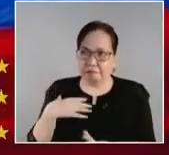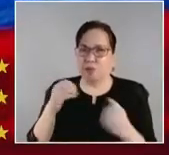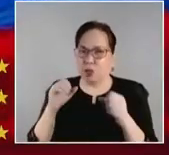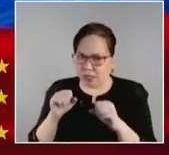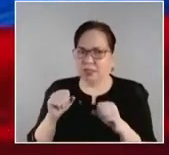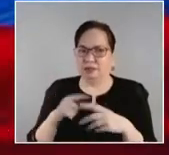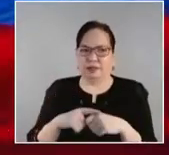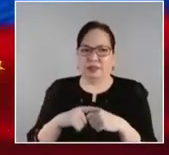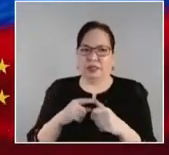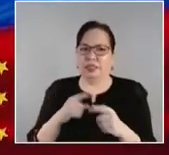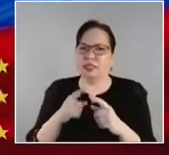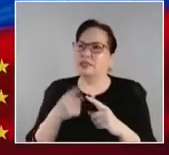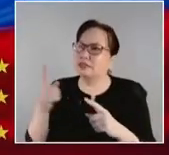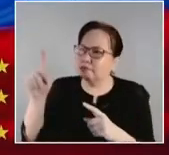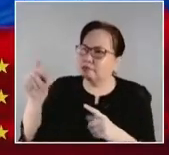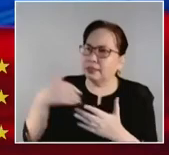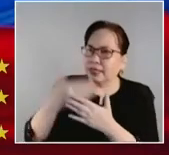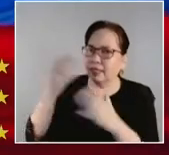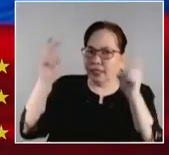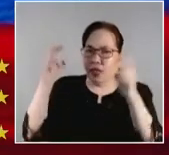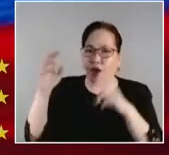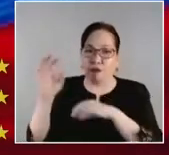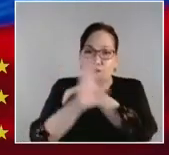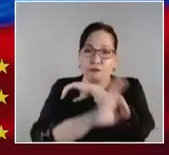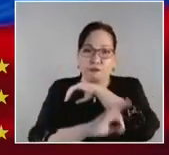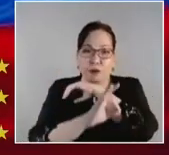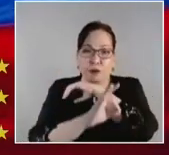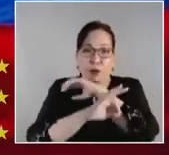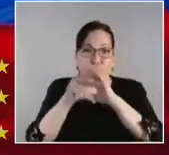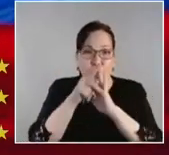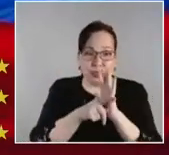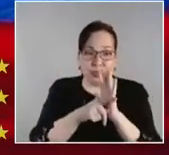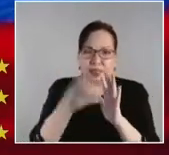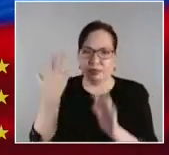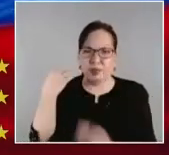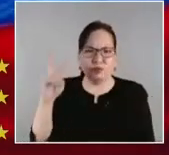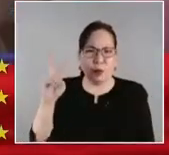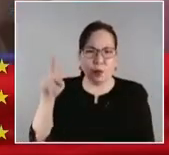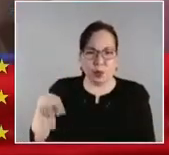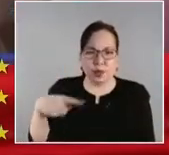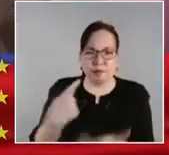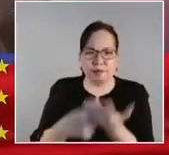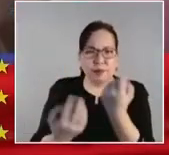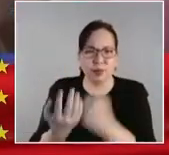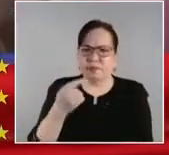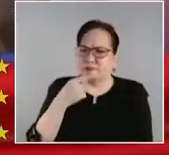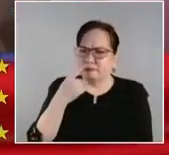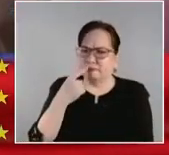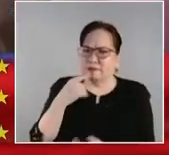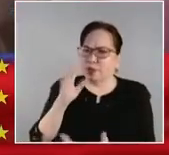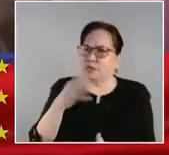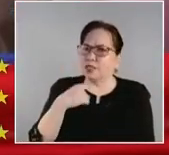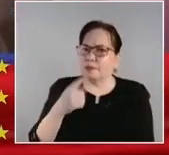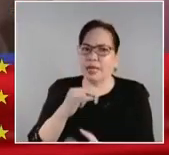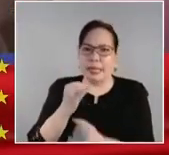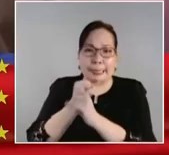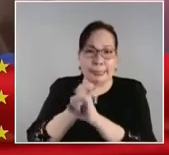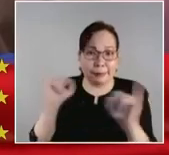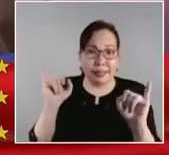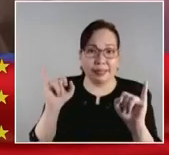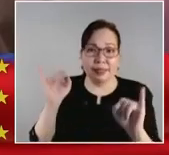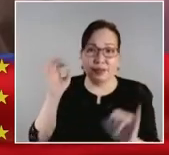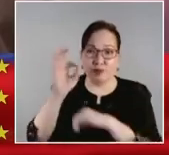nakaraang vice presidential debate, you mentioned about independent foreign policy. At meron din kayo nabanggit sa isang panayam na ayaw